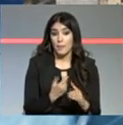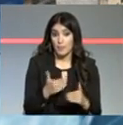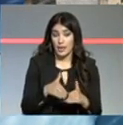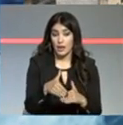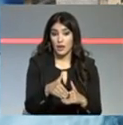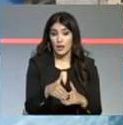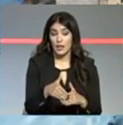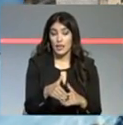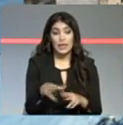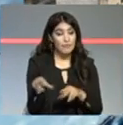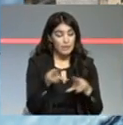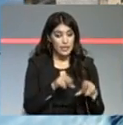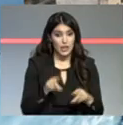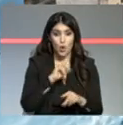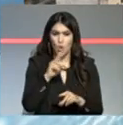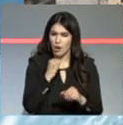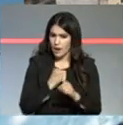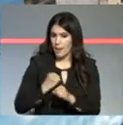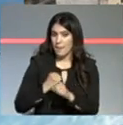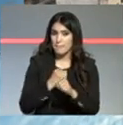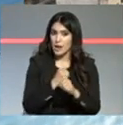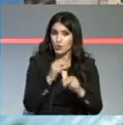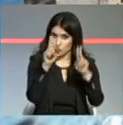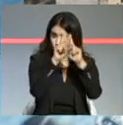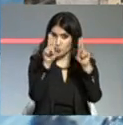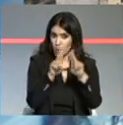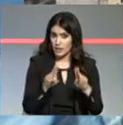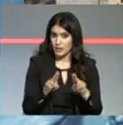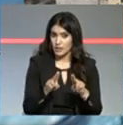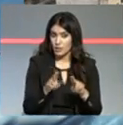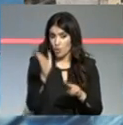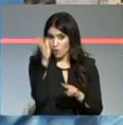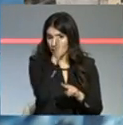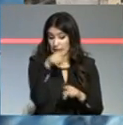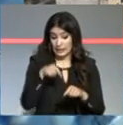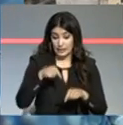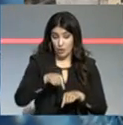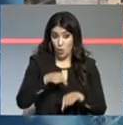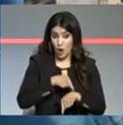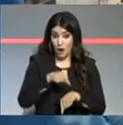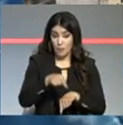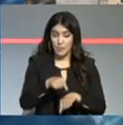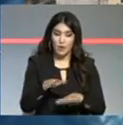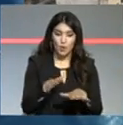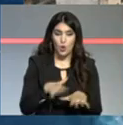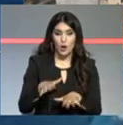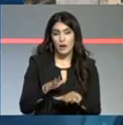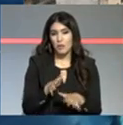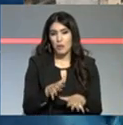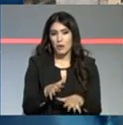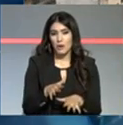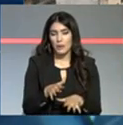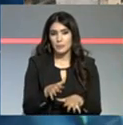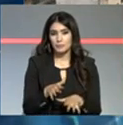احتلال طبعا كل الجهود الدوليه اه حاليا تتدرج نوعا ما اله اه